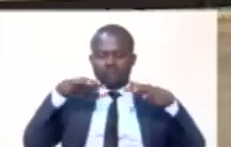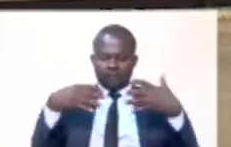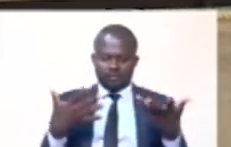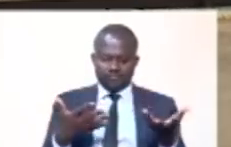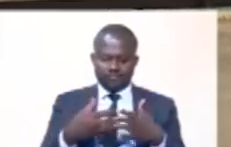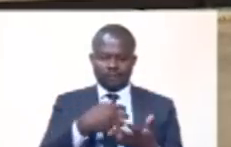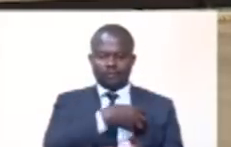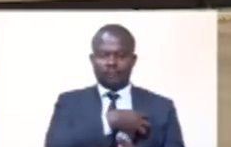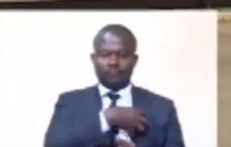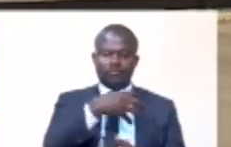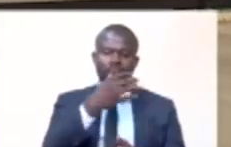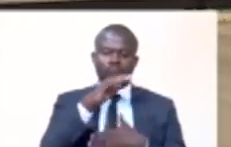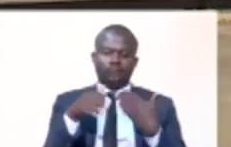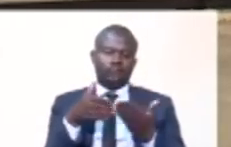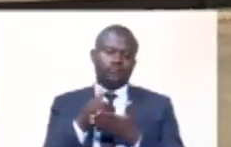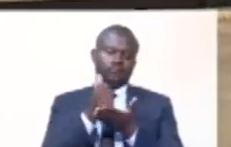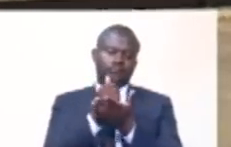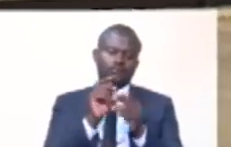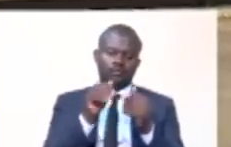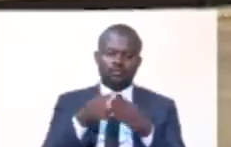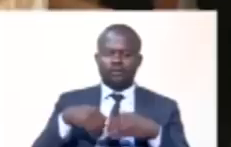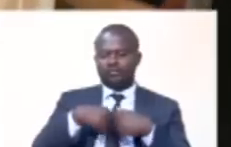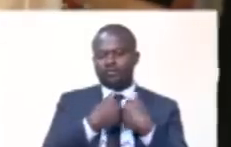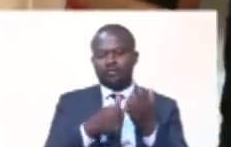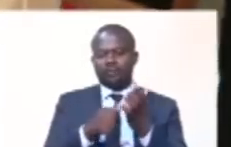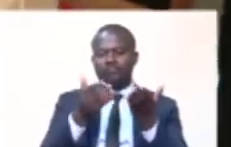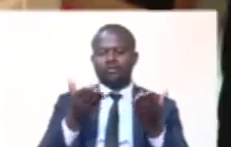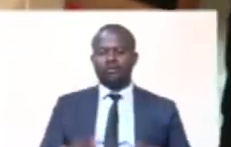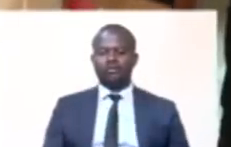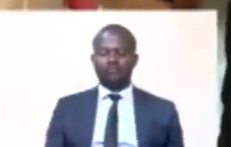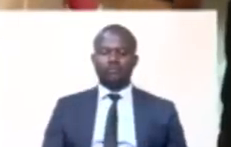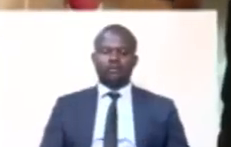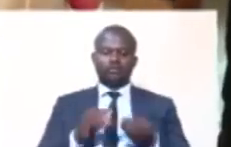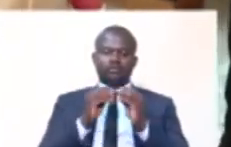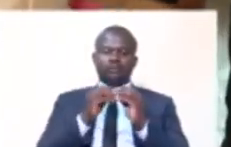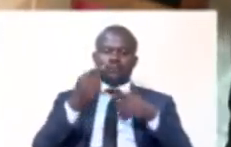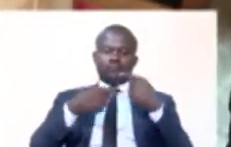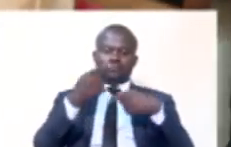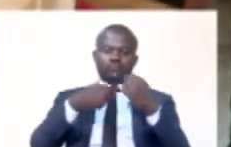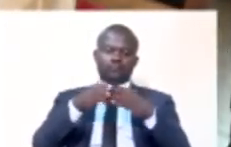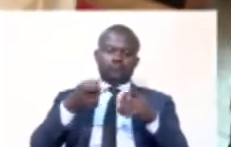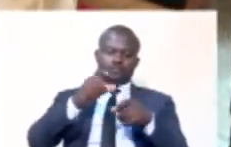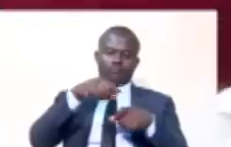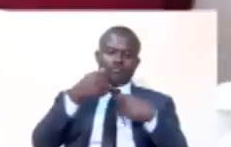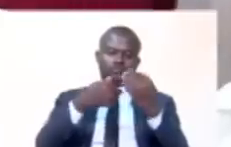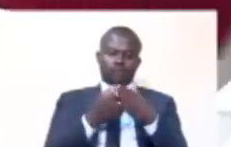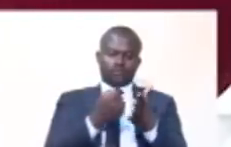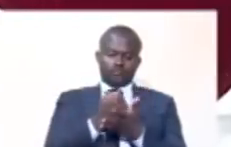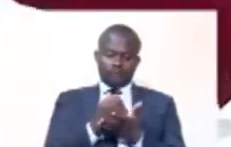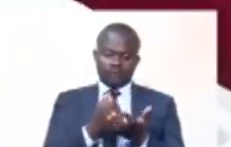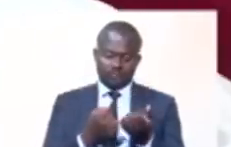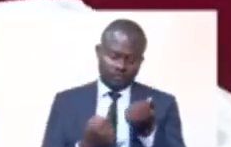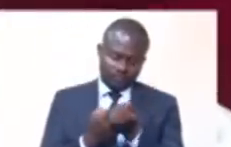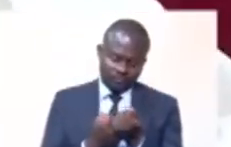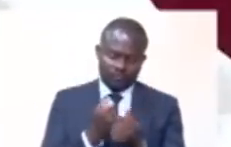bw'igihugu nabwo bwabashe gufasha abantu gukomeza guhangana n'ibibazo byari biriho. Kuba imibare y'abakingirwa ikomeza kwiyongera bikomeza kurema gatima abikorera bo